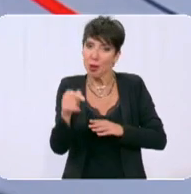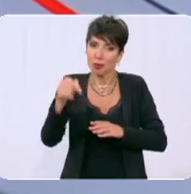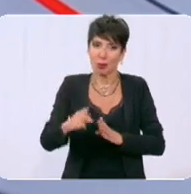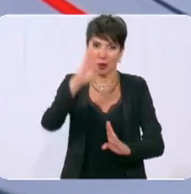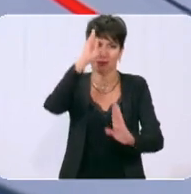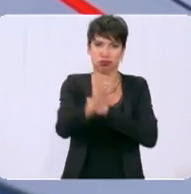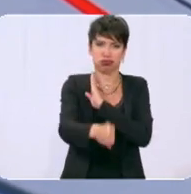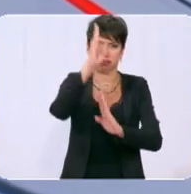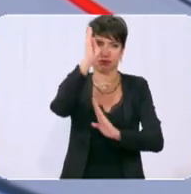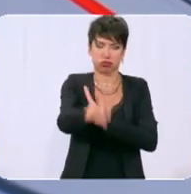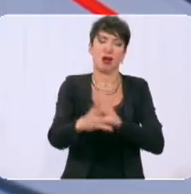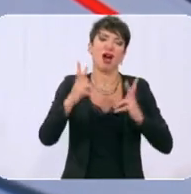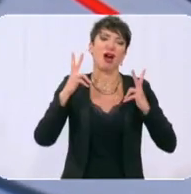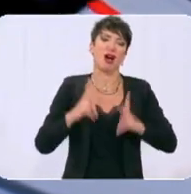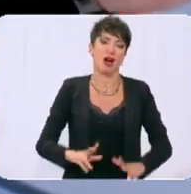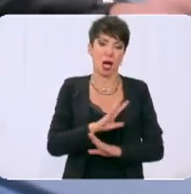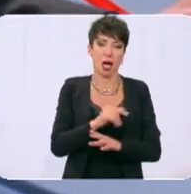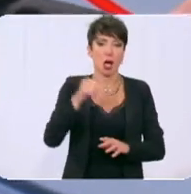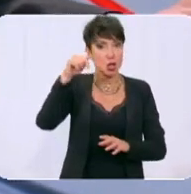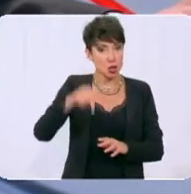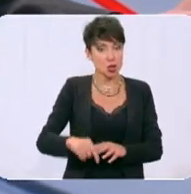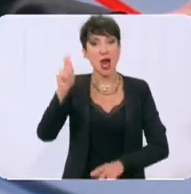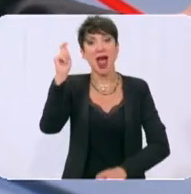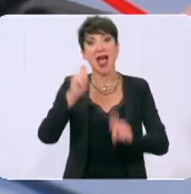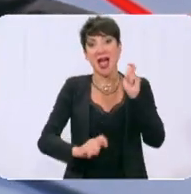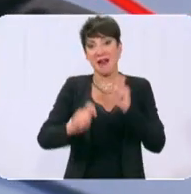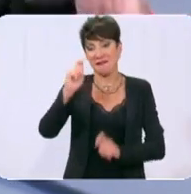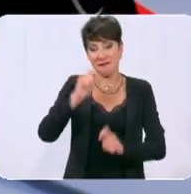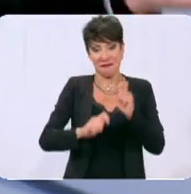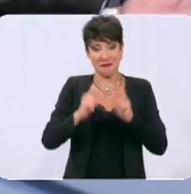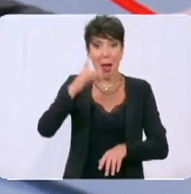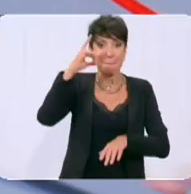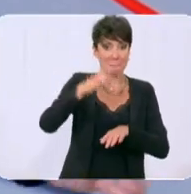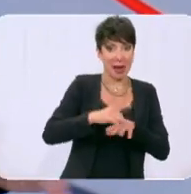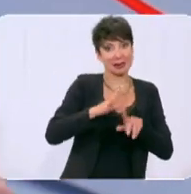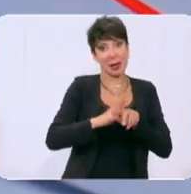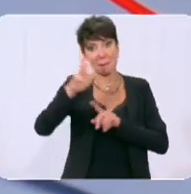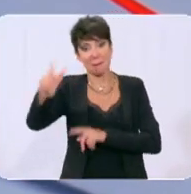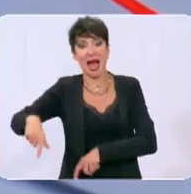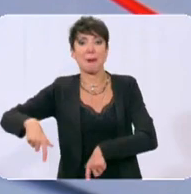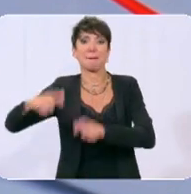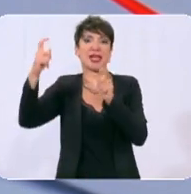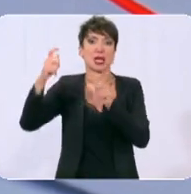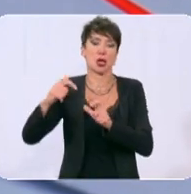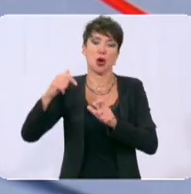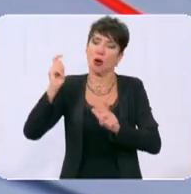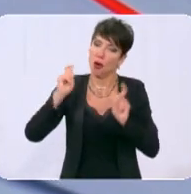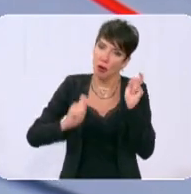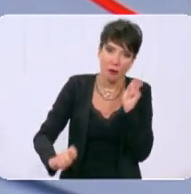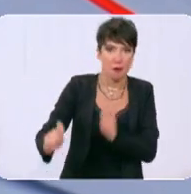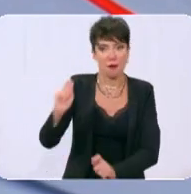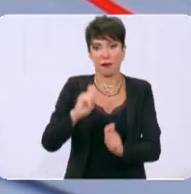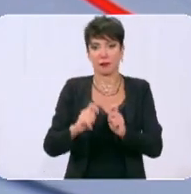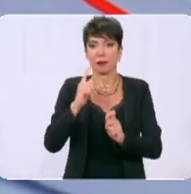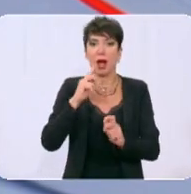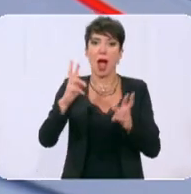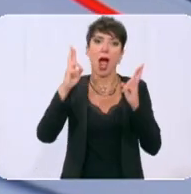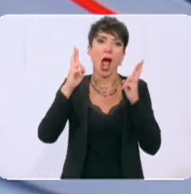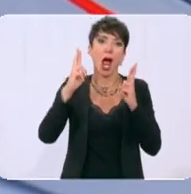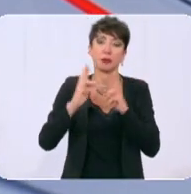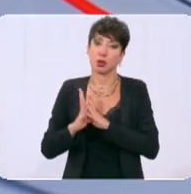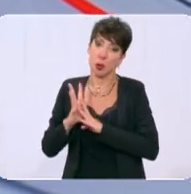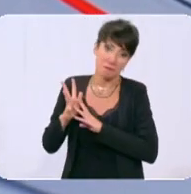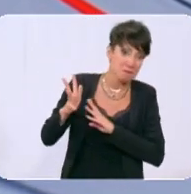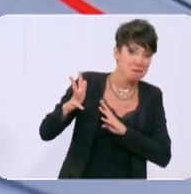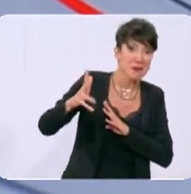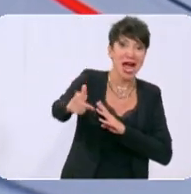του δρόμου πύργου Πατρών. Mm-hmm. Πρόσφατα είπαμε ότι αυτός ο δρόμος πρέπει να φτάσει και μέχρι την